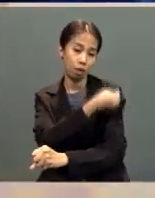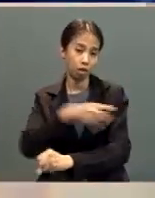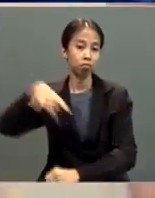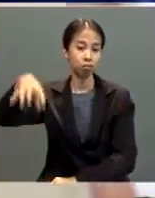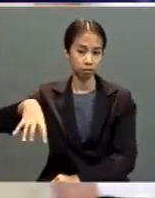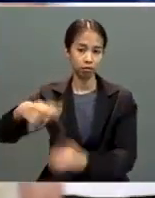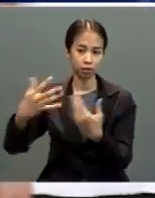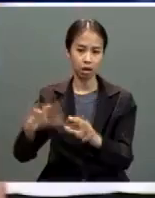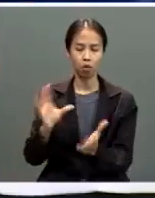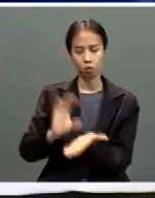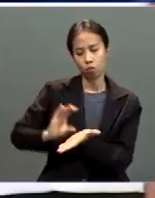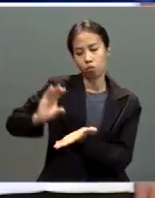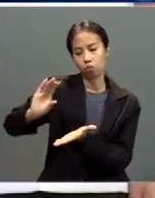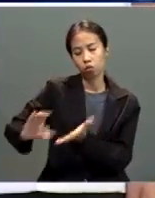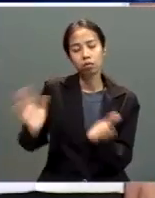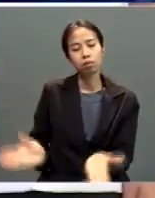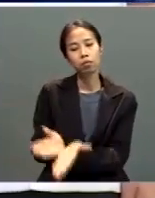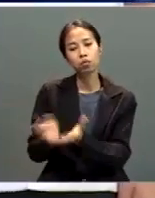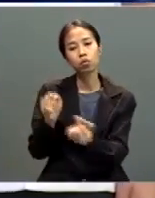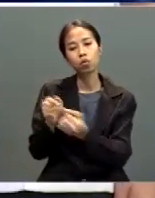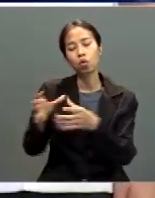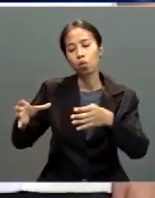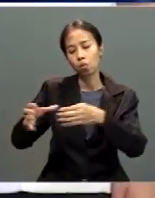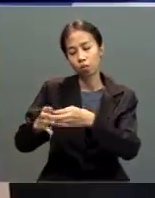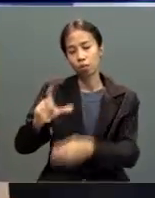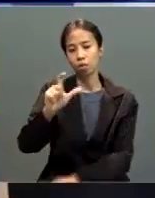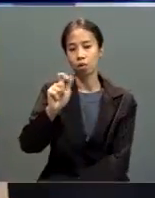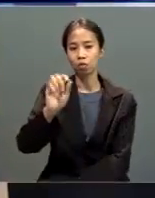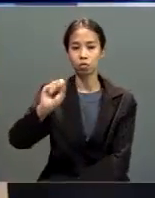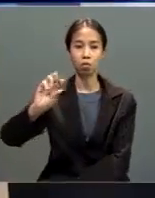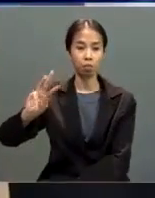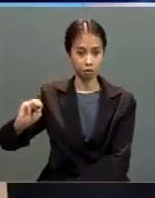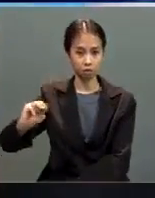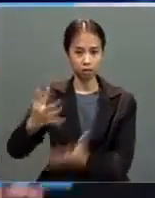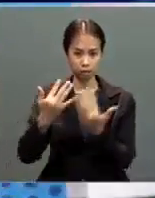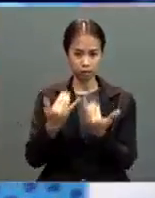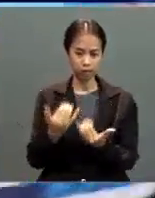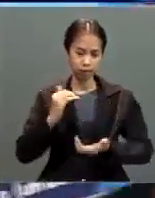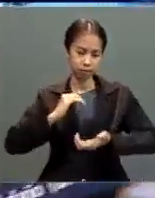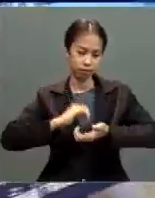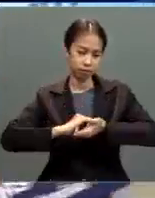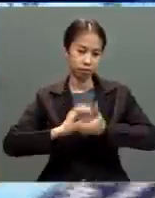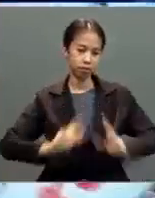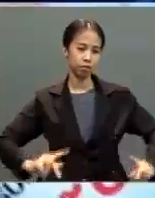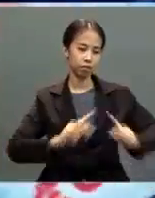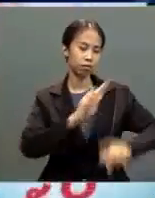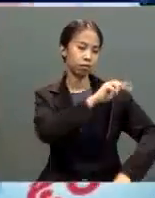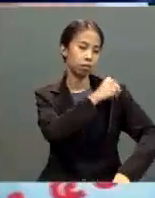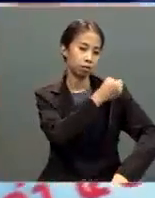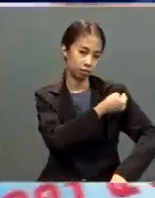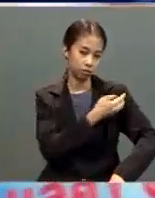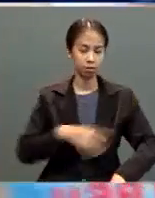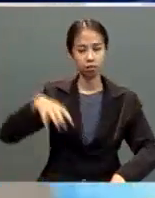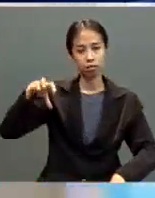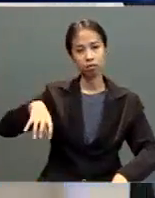องทุนสนับสนุนและเยียวยาให้กับอสมซึ่งการมอบกรมธรรม์ครั้งนี้ครับเป็นความร่วมมือระหว่างกระทรวงสาธารณสุขและภาคเอก